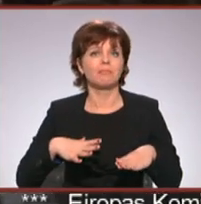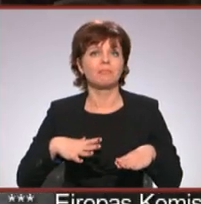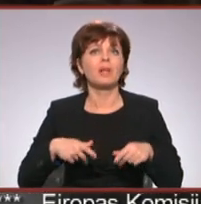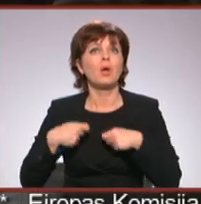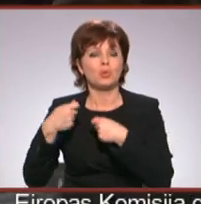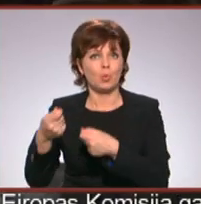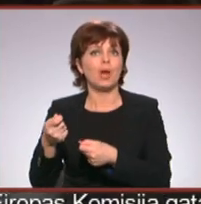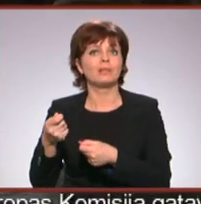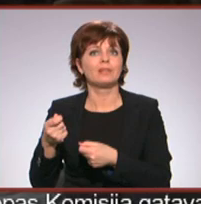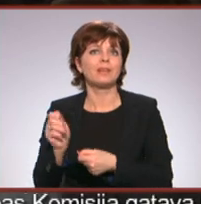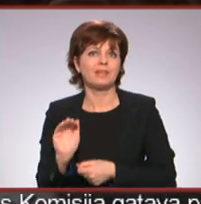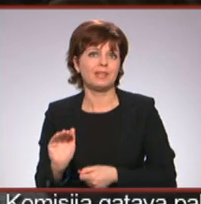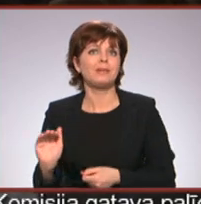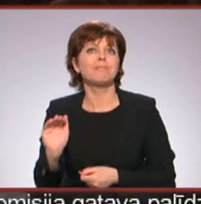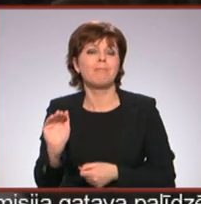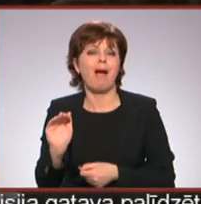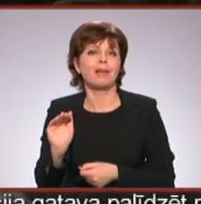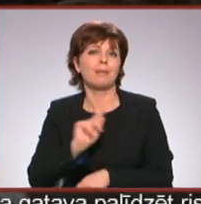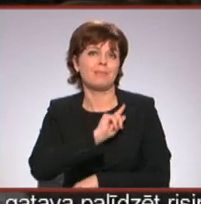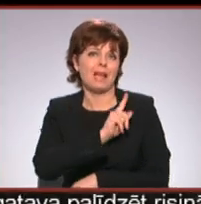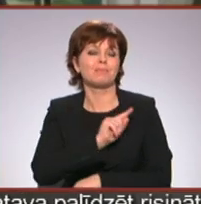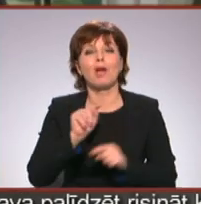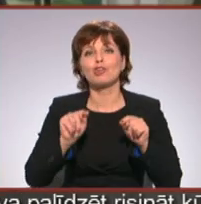dot tiem ķipariem iespēju šajā zemē.